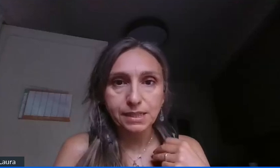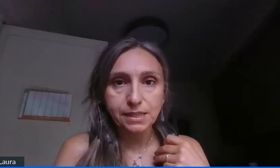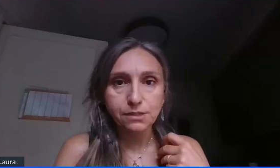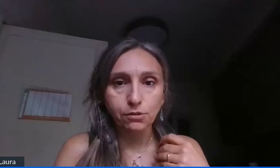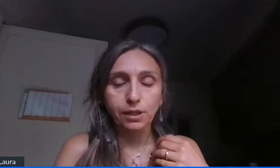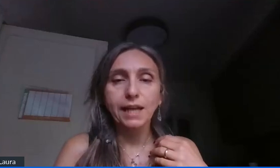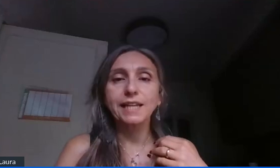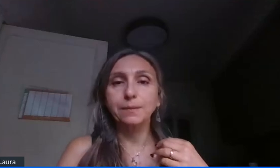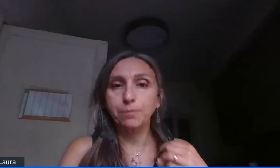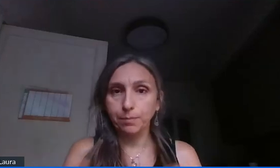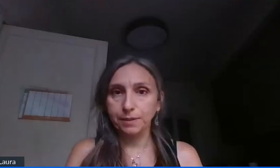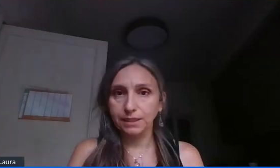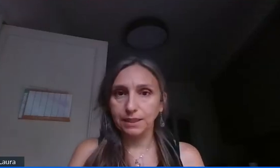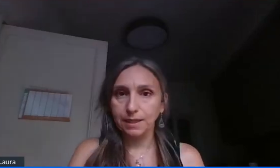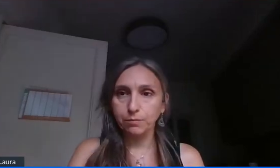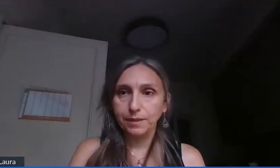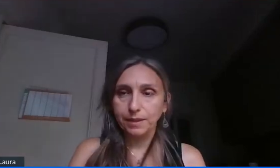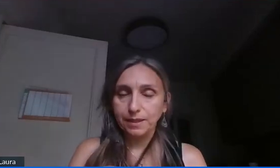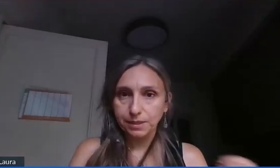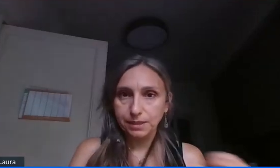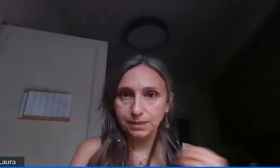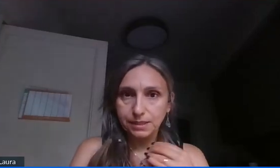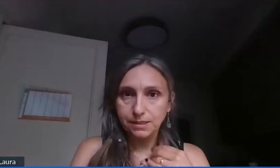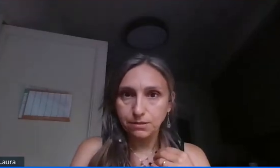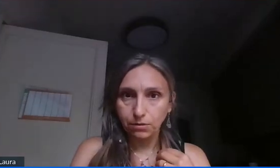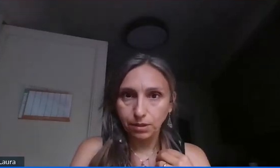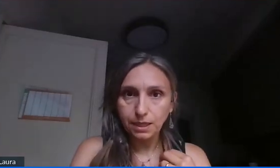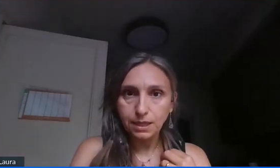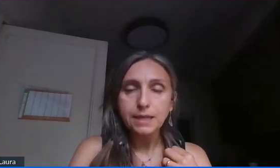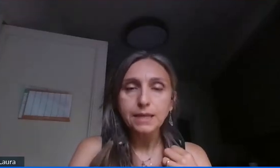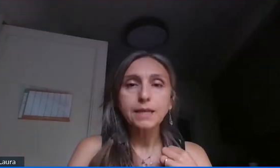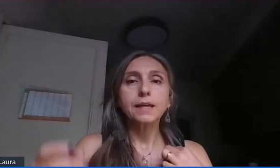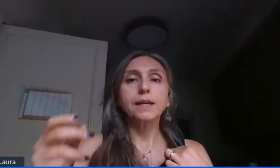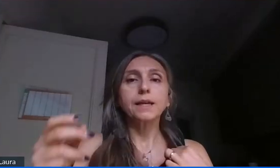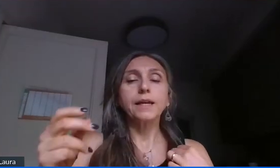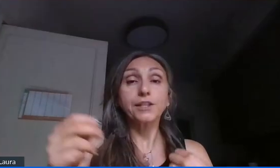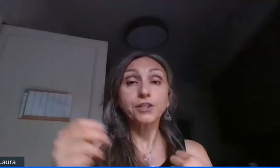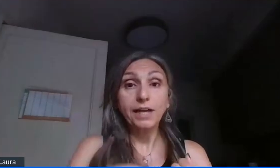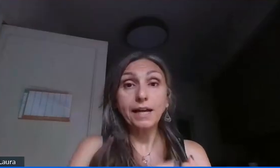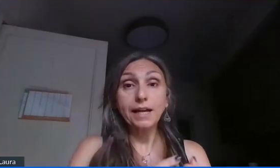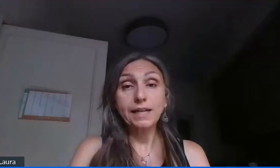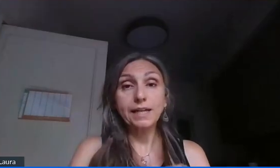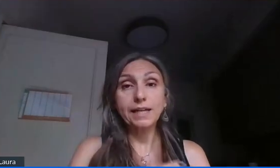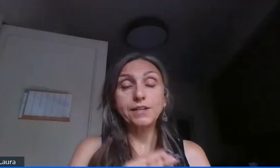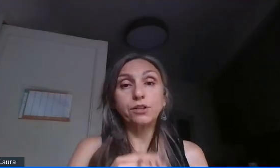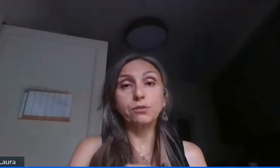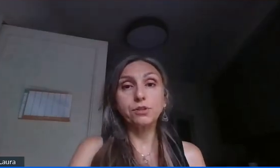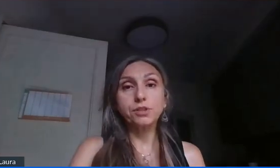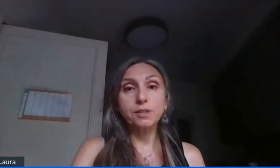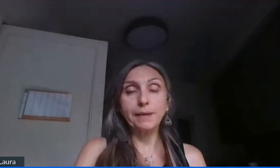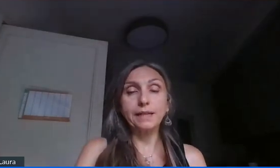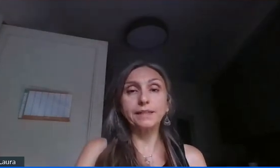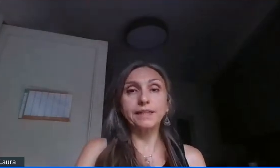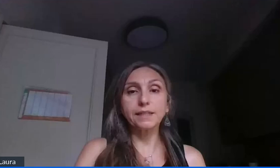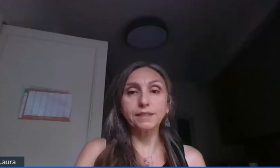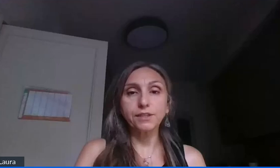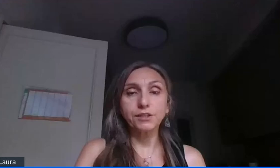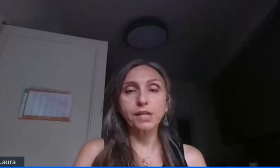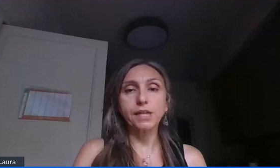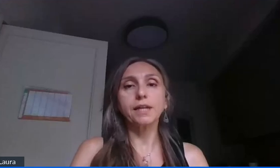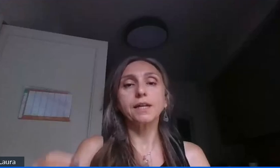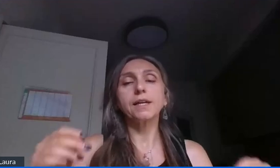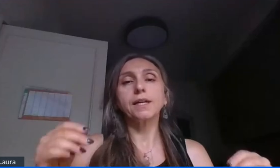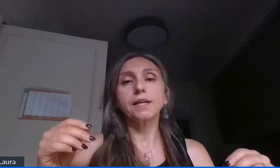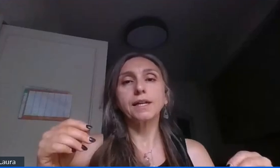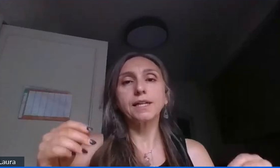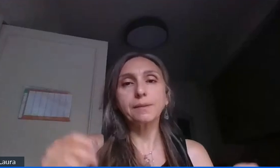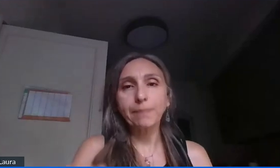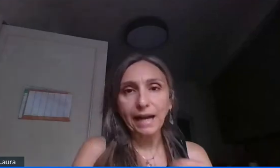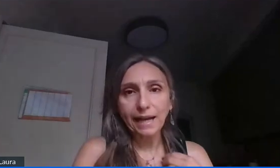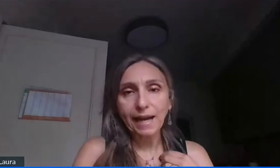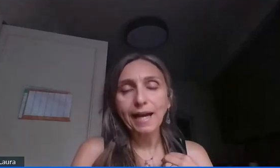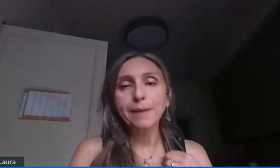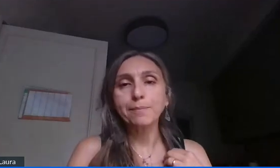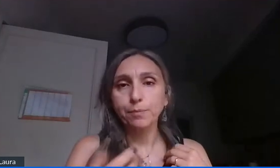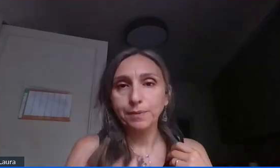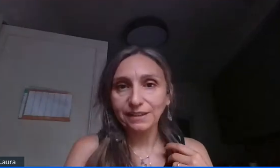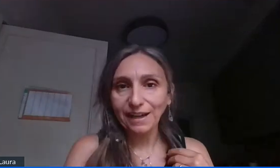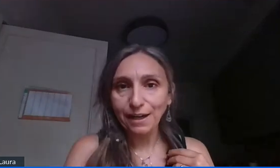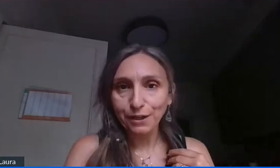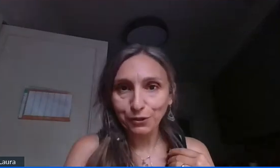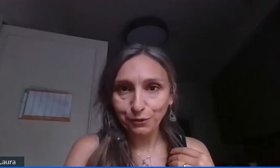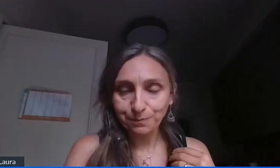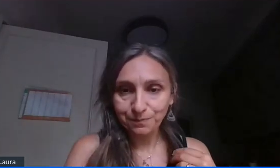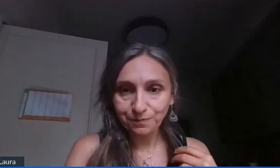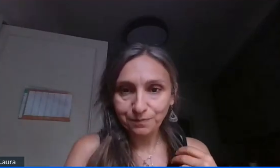pubblica amministrazione è di proprietà della pubblica amministrazione, e c'è anche la legge del codice appalti che dice chi paga